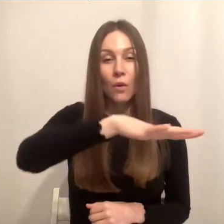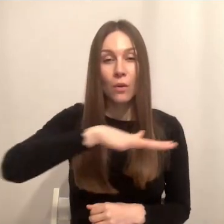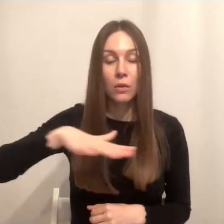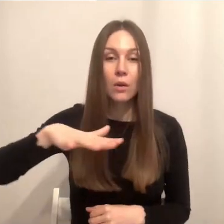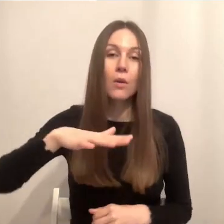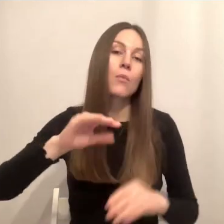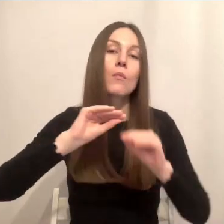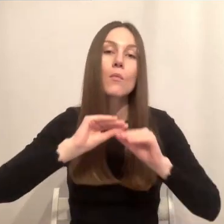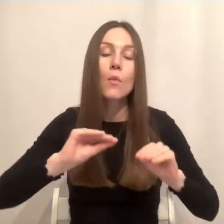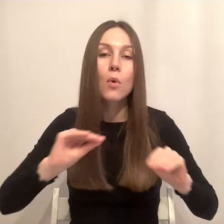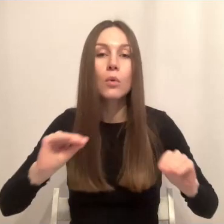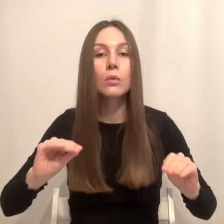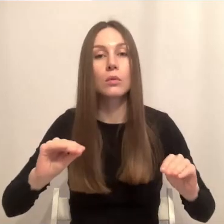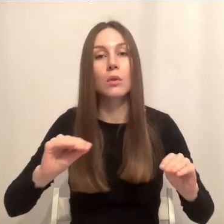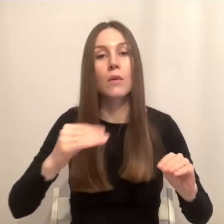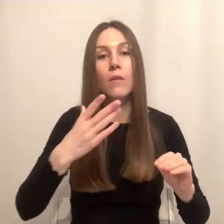profesijos prestižo didinimas,